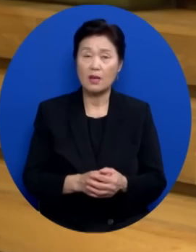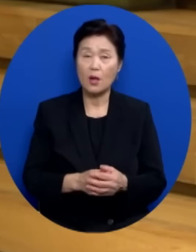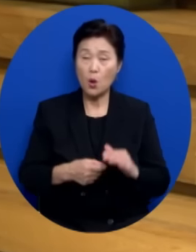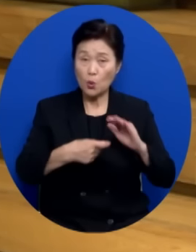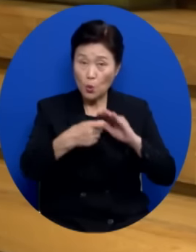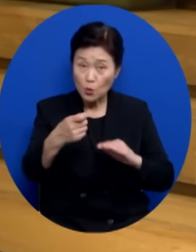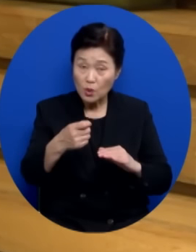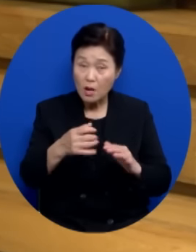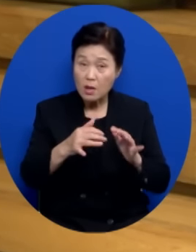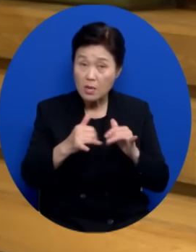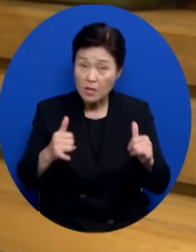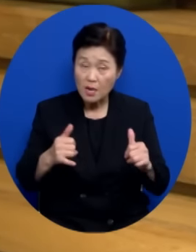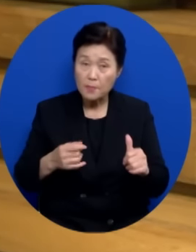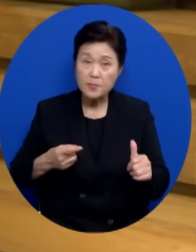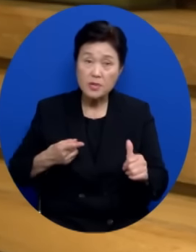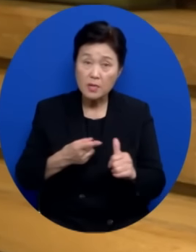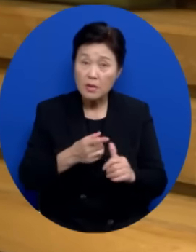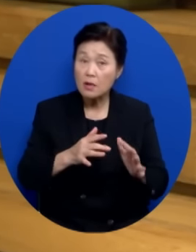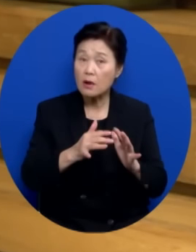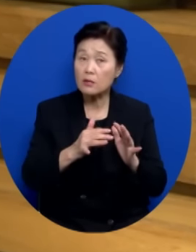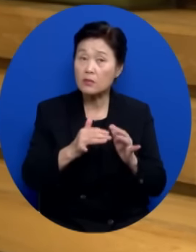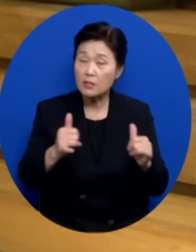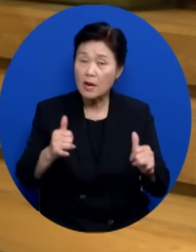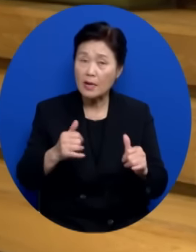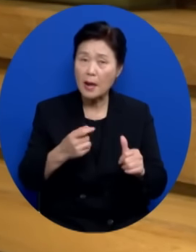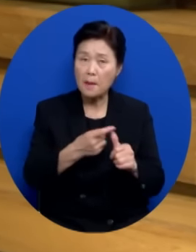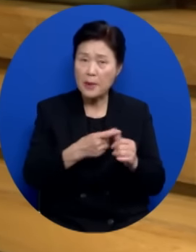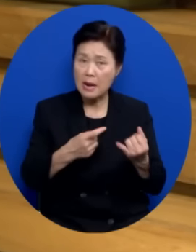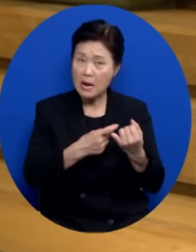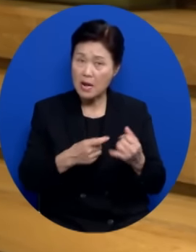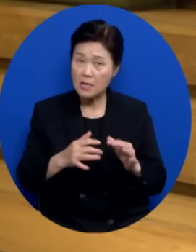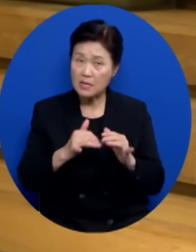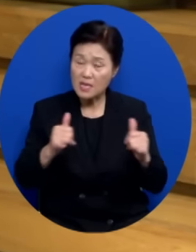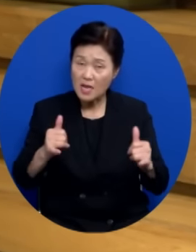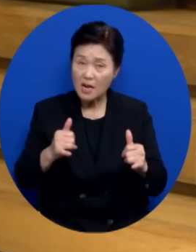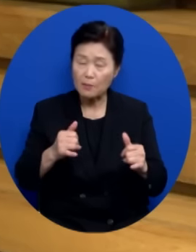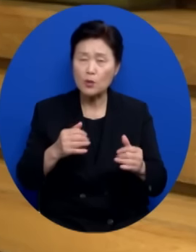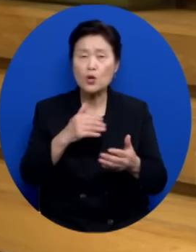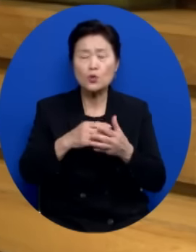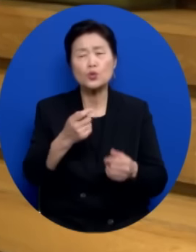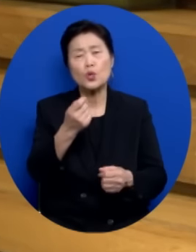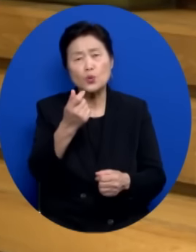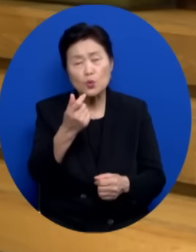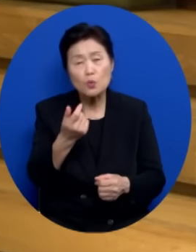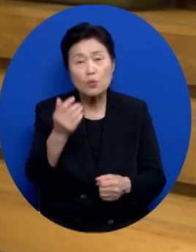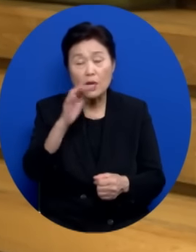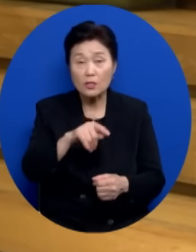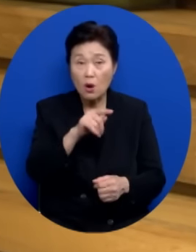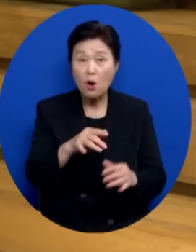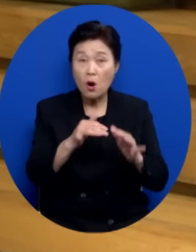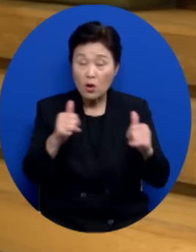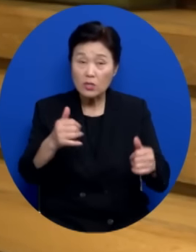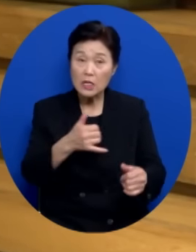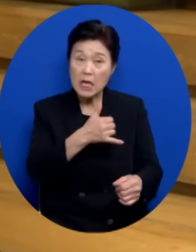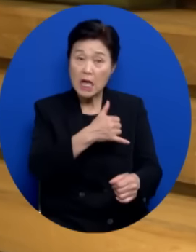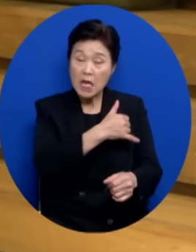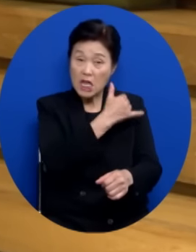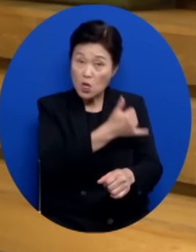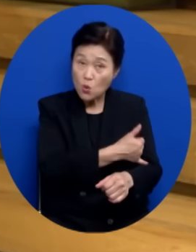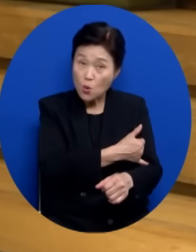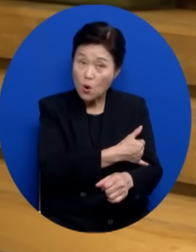도둑질하는 사람이나 살인하는 사람이나 강간하는 사람이 소수라고 해서 소수의 인권을 주장한다고